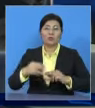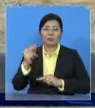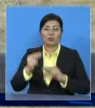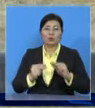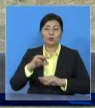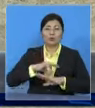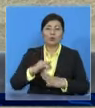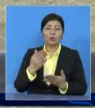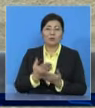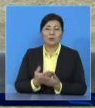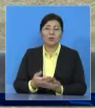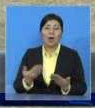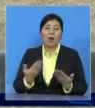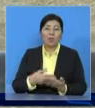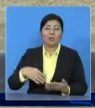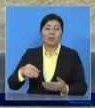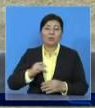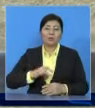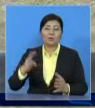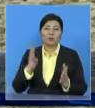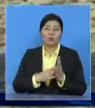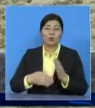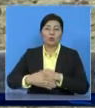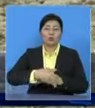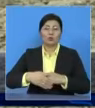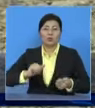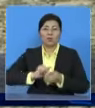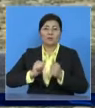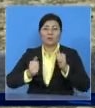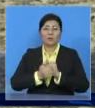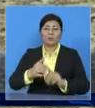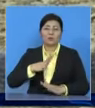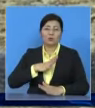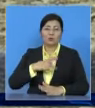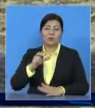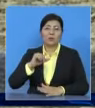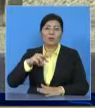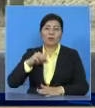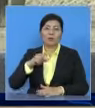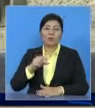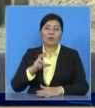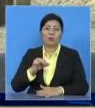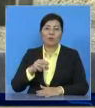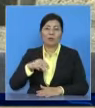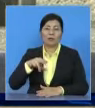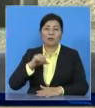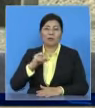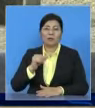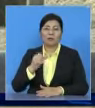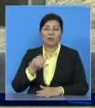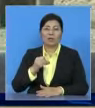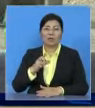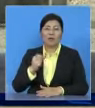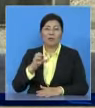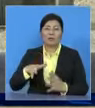жатыр. Айтып өтейік, биыл аудан 9 көшеге асфальт жамылғысын төсеген. Олар Білтабанов, Қобда, Талдысай және Бестал